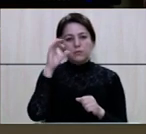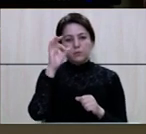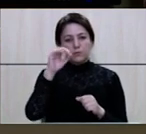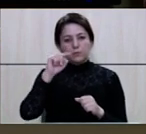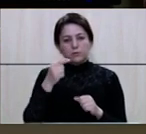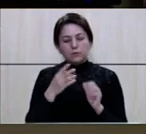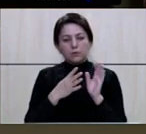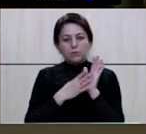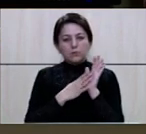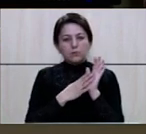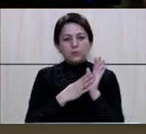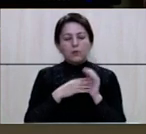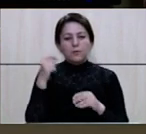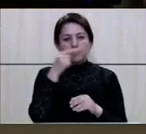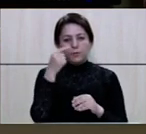-0.9